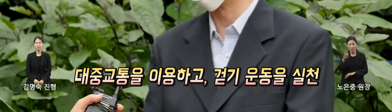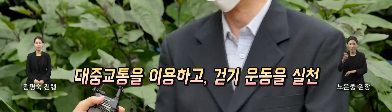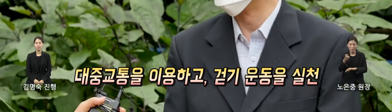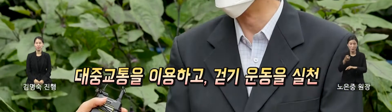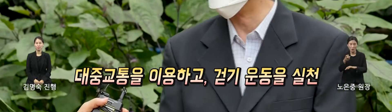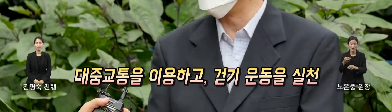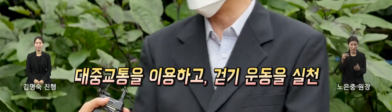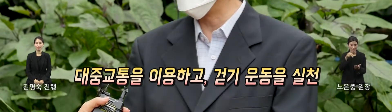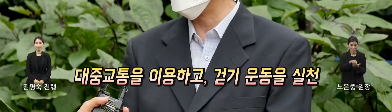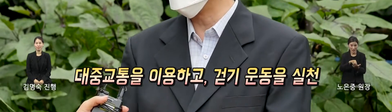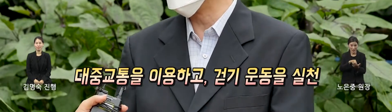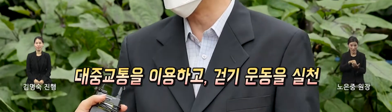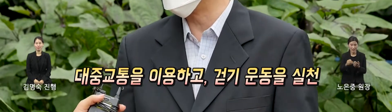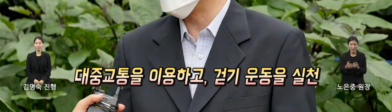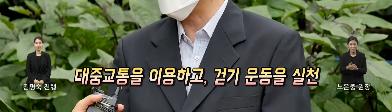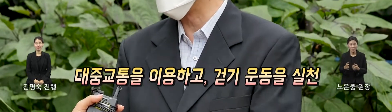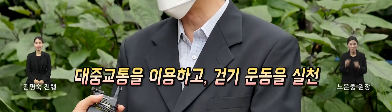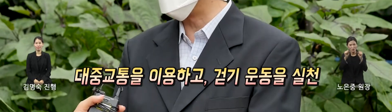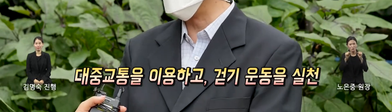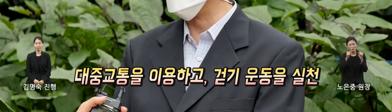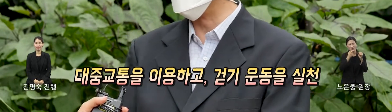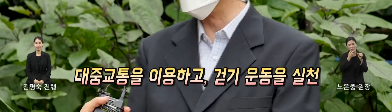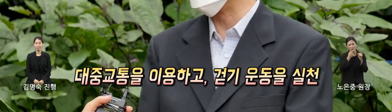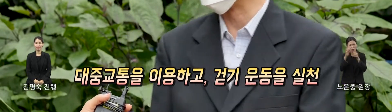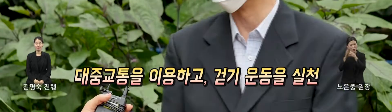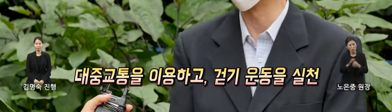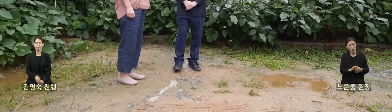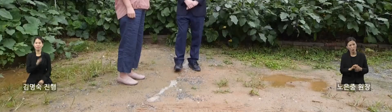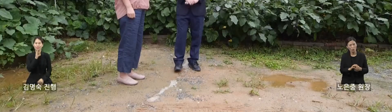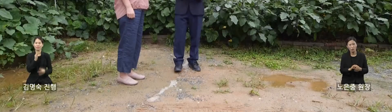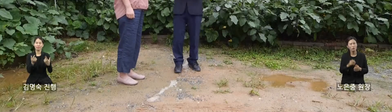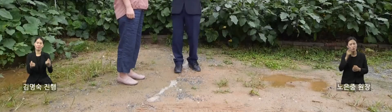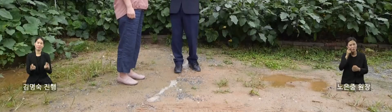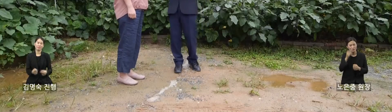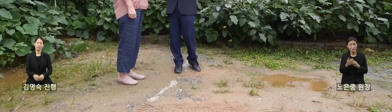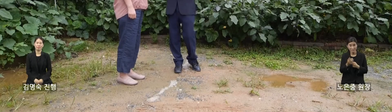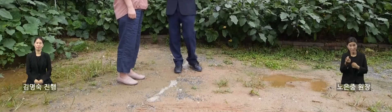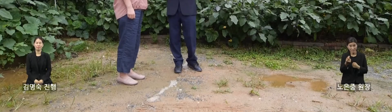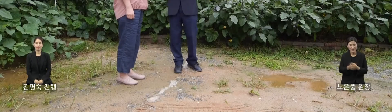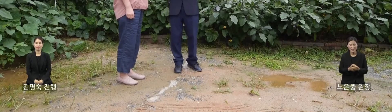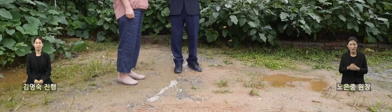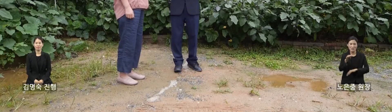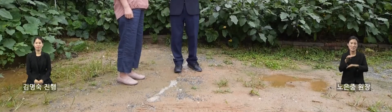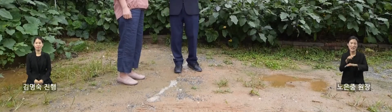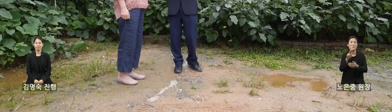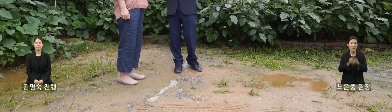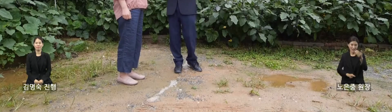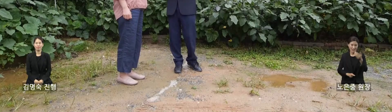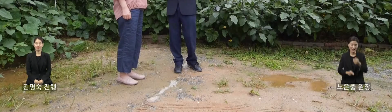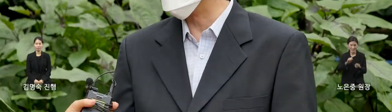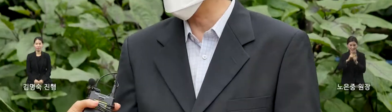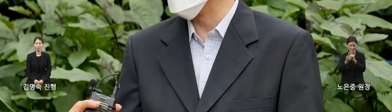그래서 저는 운동 원래 싫어하니까 싫어하는 운동을 지속적으로 하긴 힘들잖아요. 아, 네. 그래서 차를 없애는 방법. 그래서